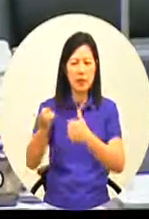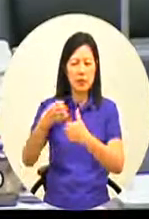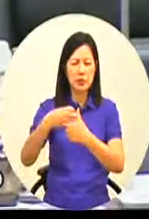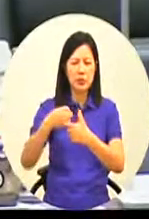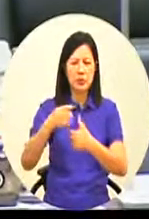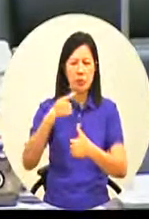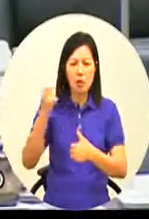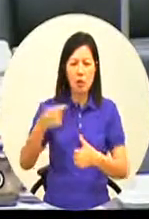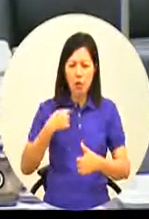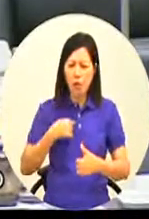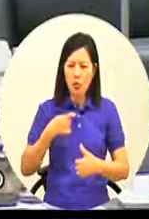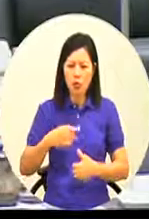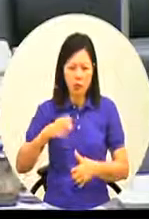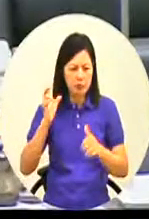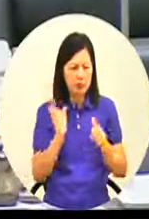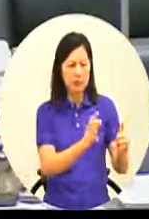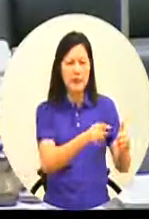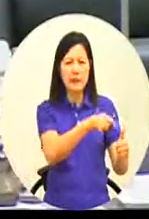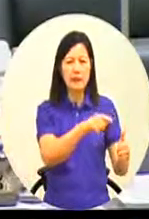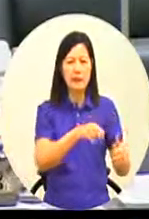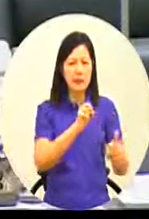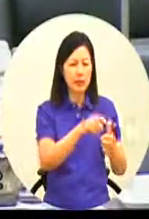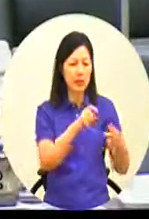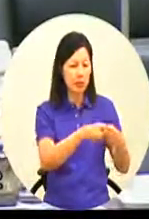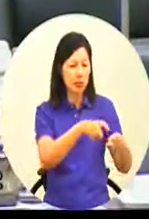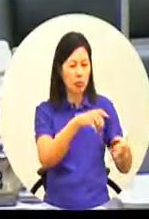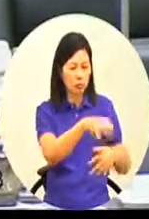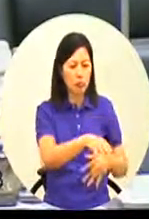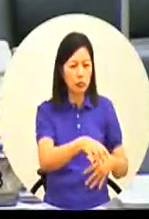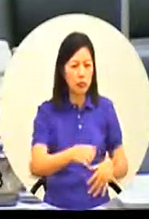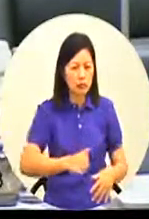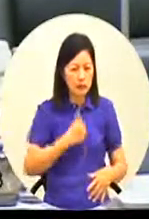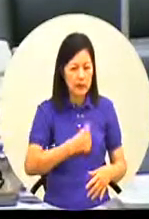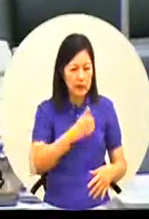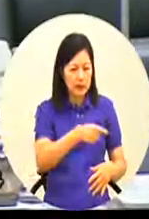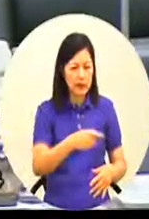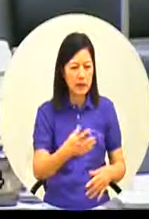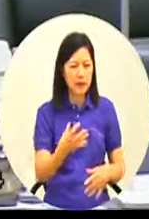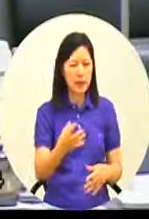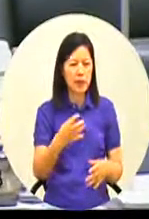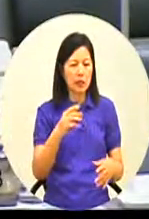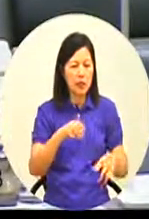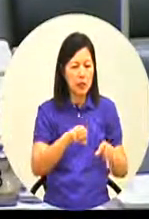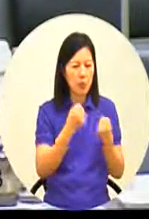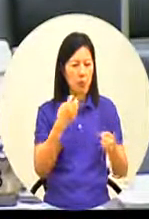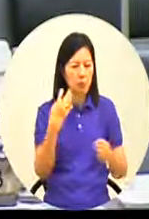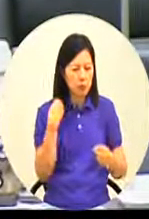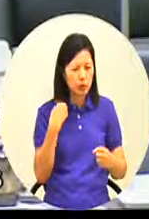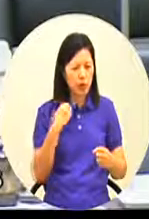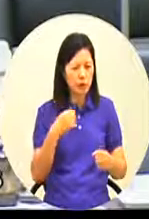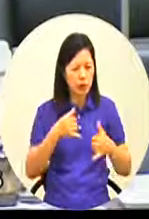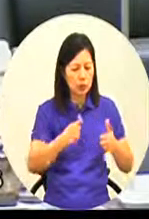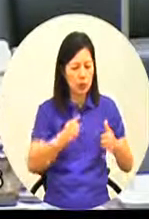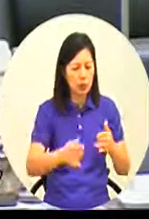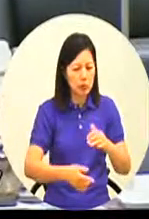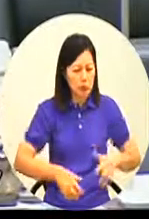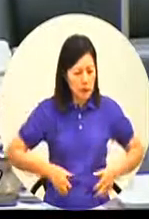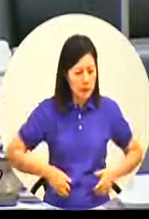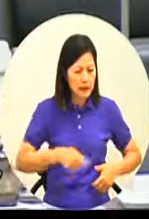变这个阳光处进来修，结果就排挤到真正那个破旧的道路。我真的认为我应该这样子的认